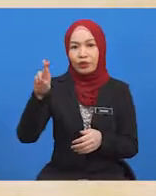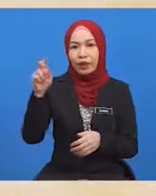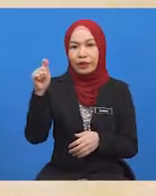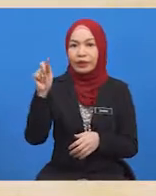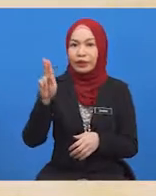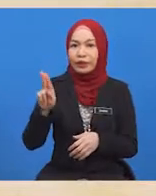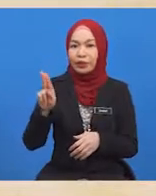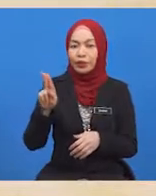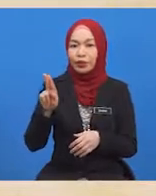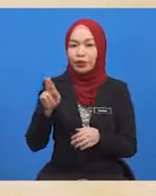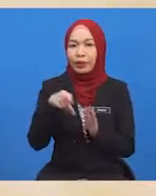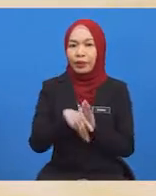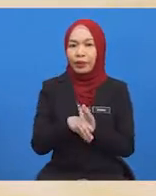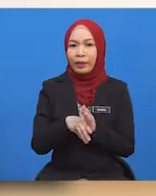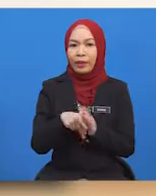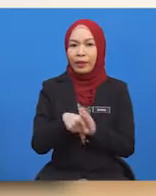melengkung.